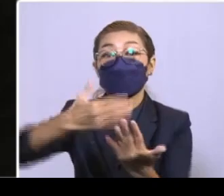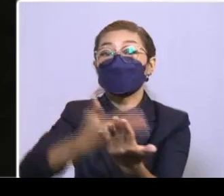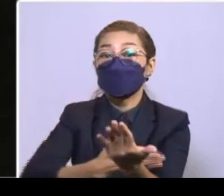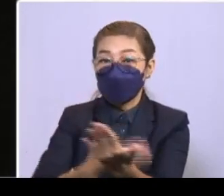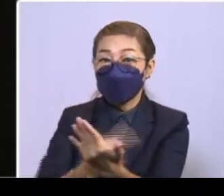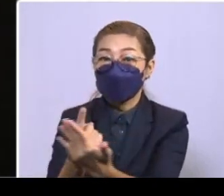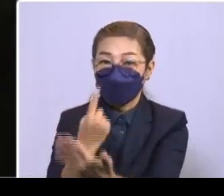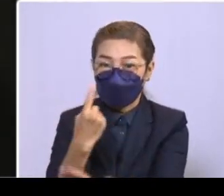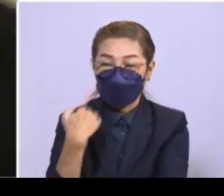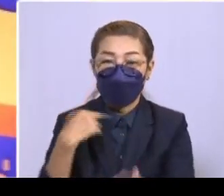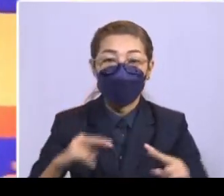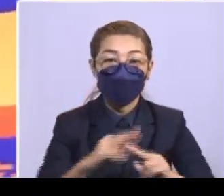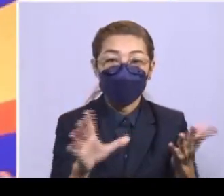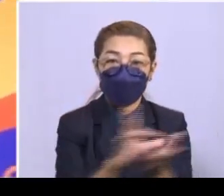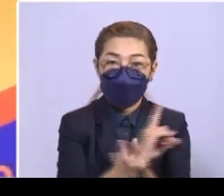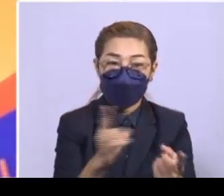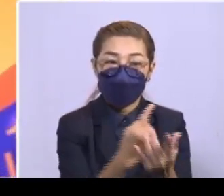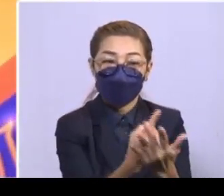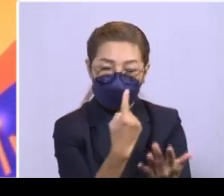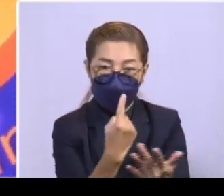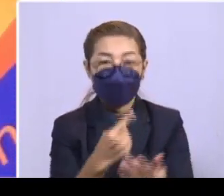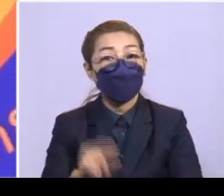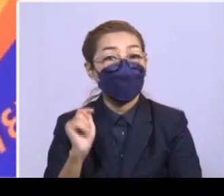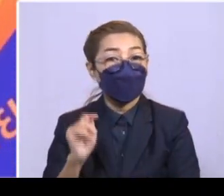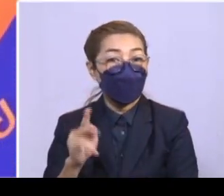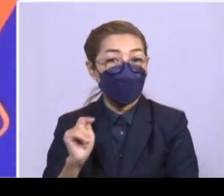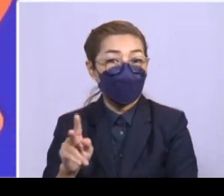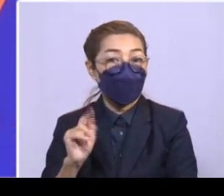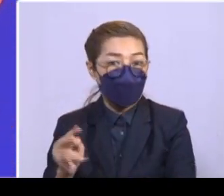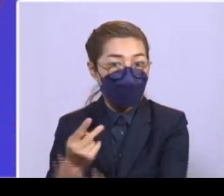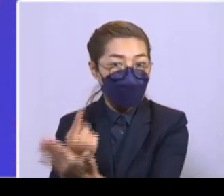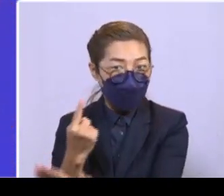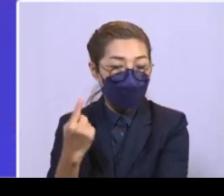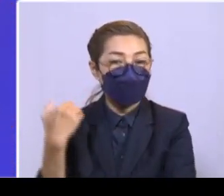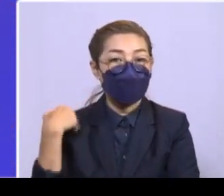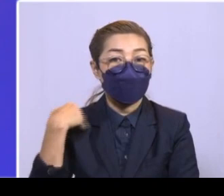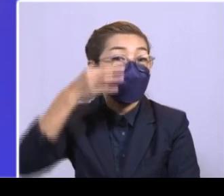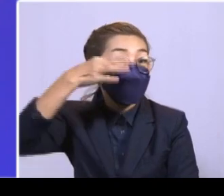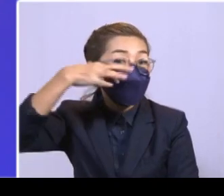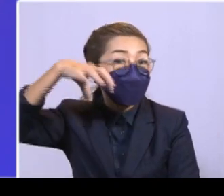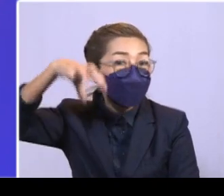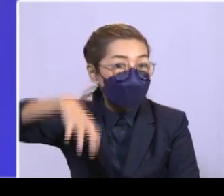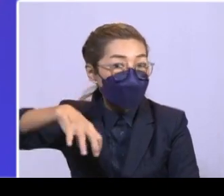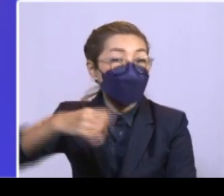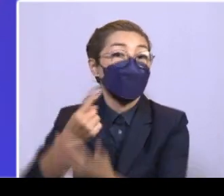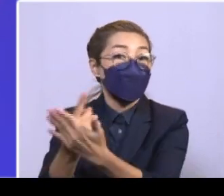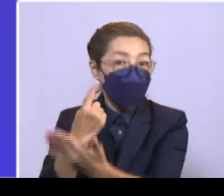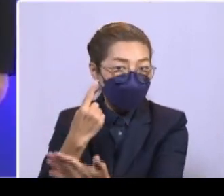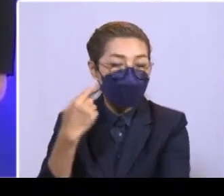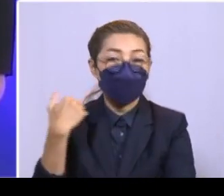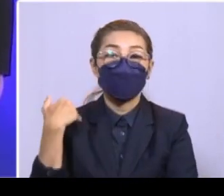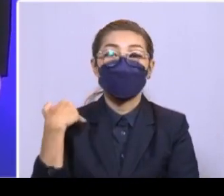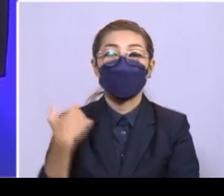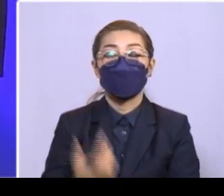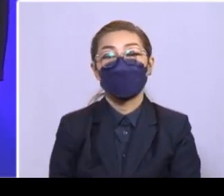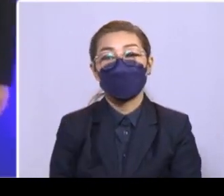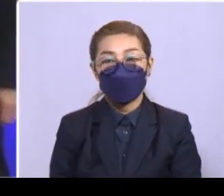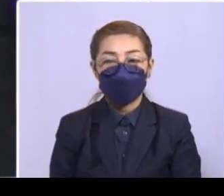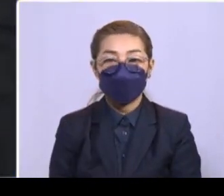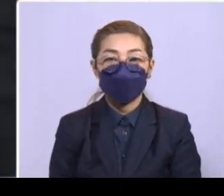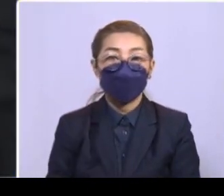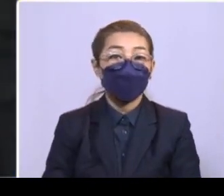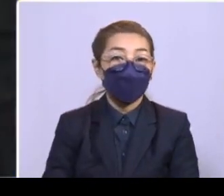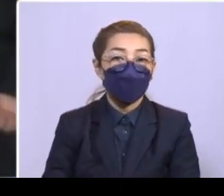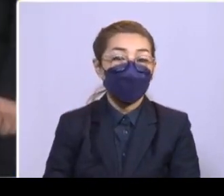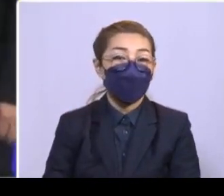กระทรวงวัฒนธรรมการท่องเที่ยวแห่งประเทศไทยบริษัทปตทน้ำมันและการค้าปลีกจำกัดมหาชนองค์การ